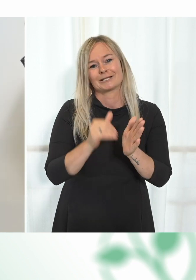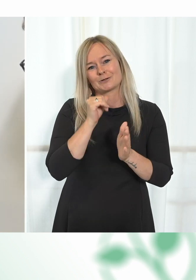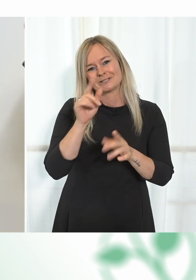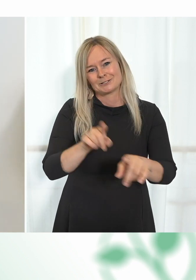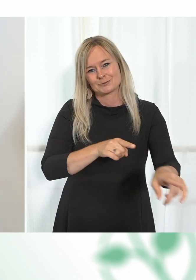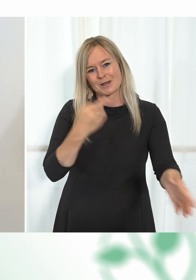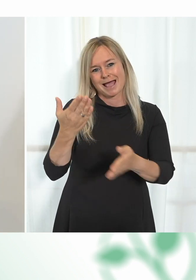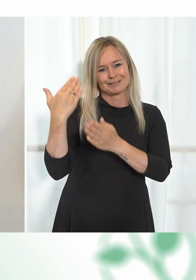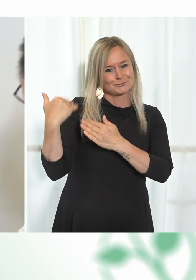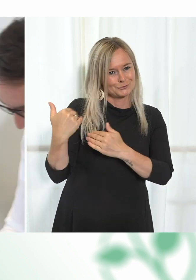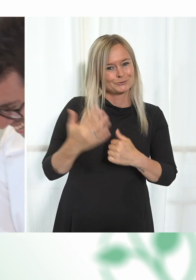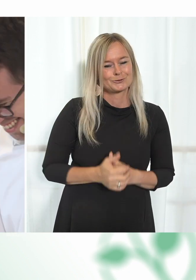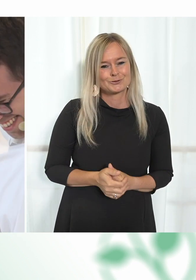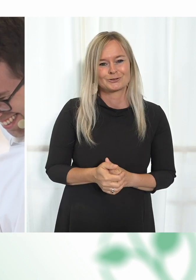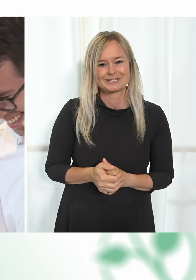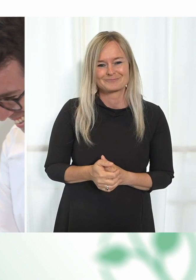ist. Ja,